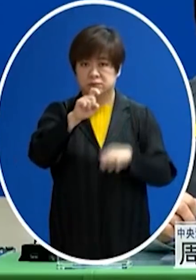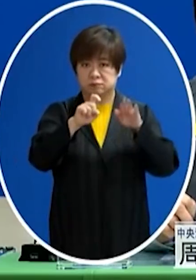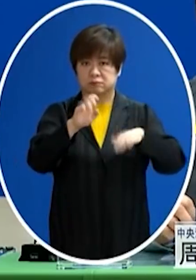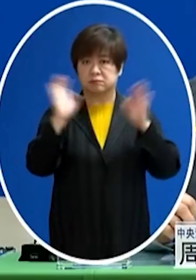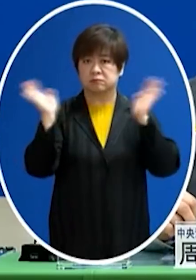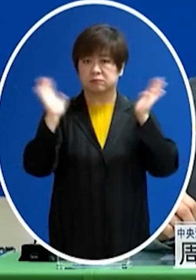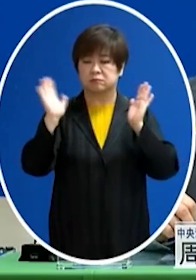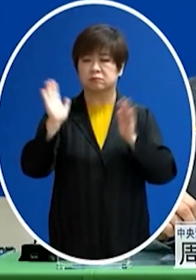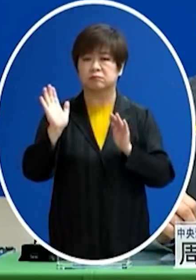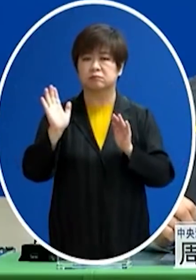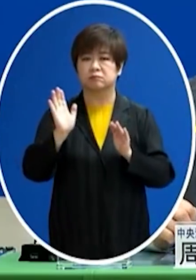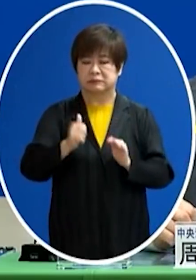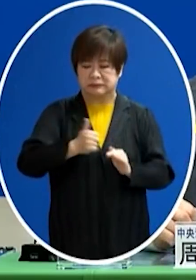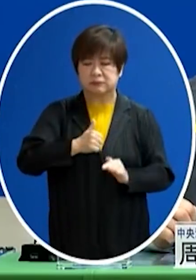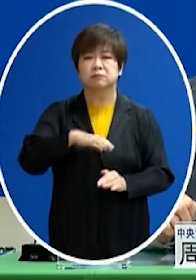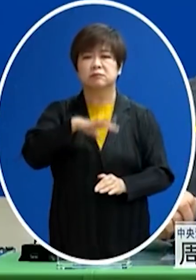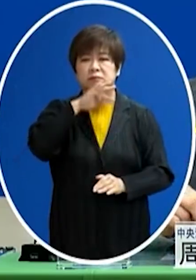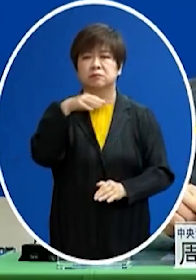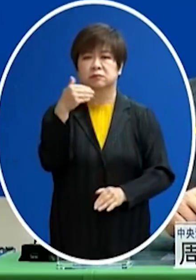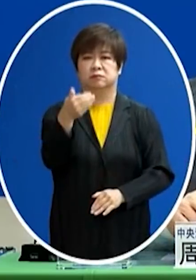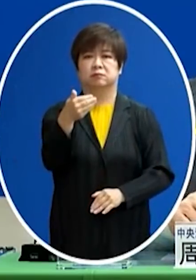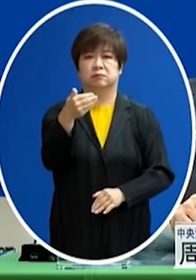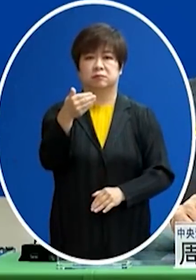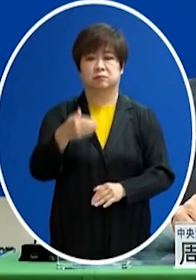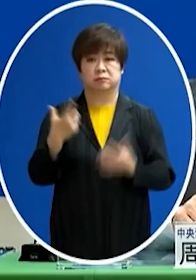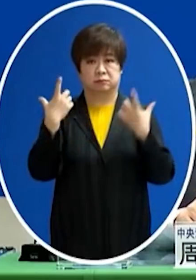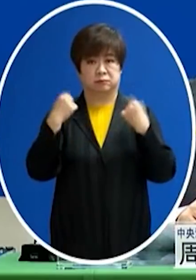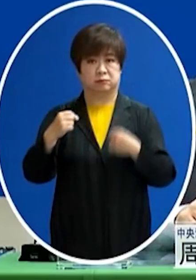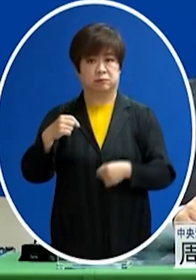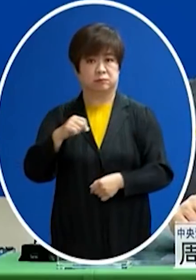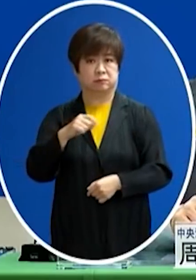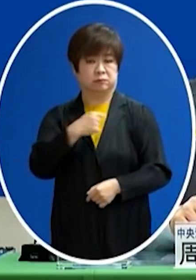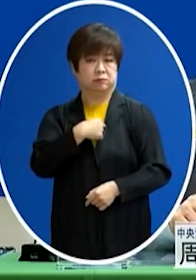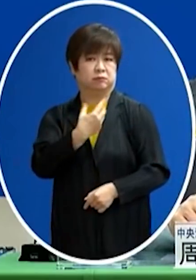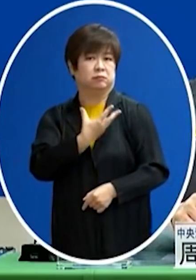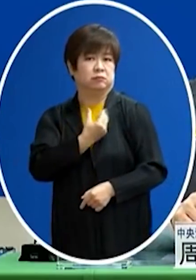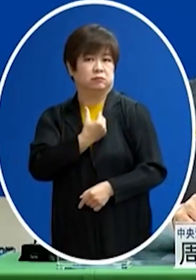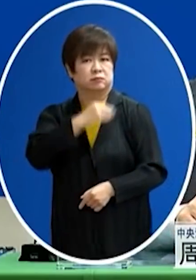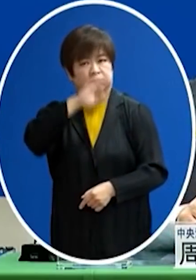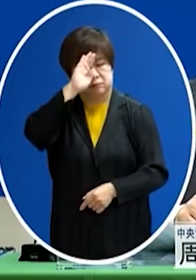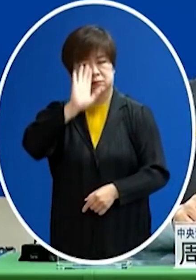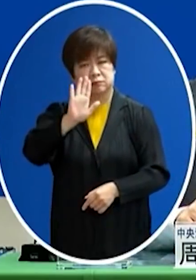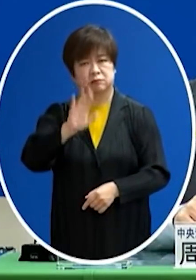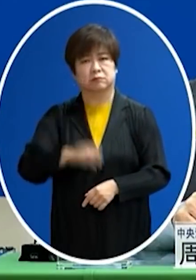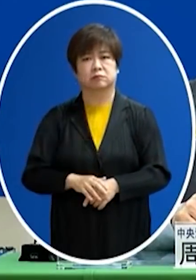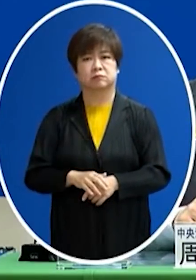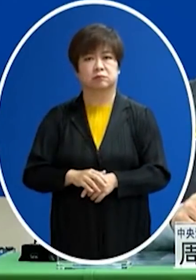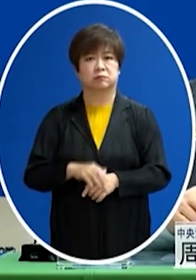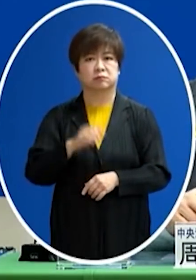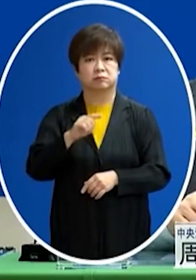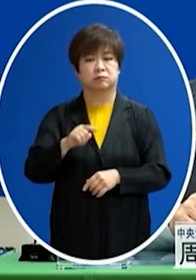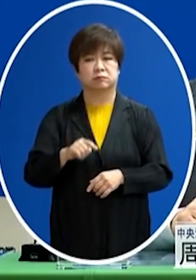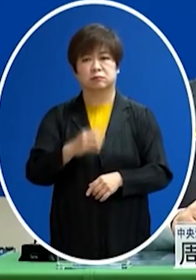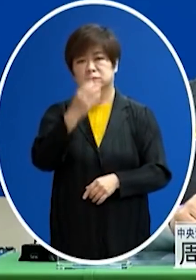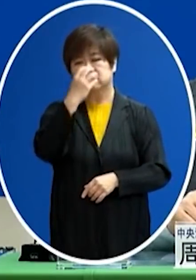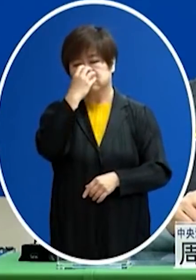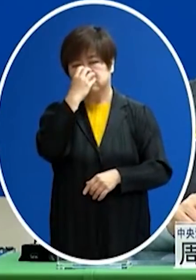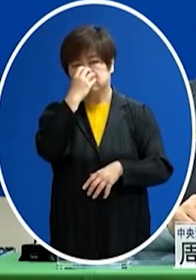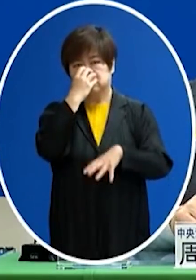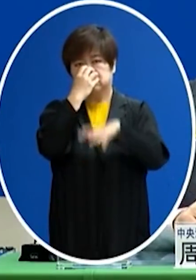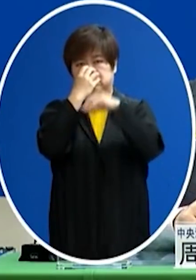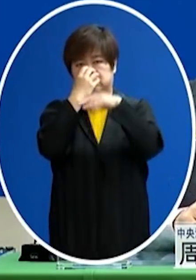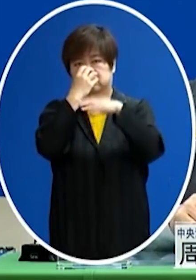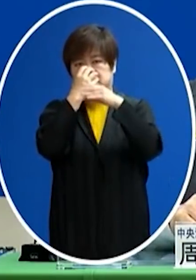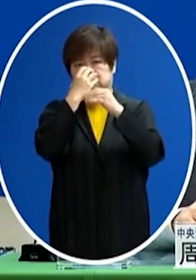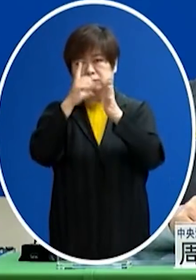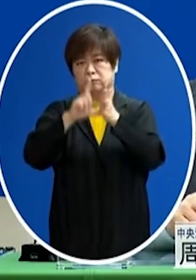个案是一个9岁的男童，本身是有先天性的心脏病，那长期在使用这个呼吸器，